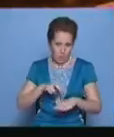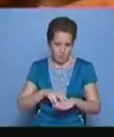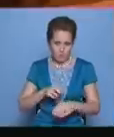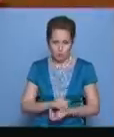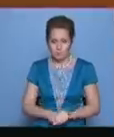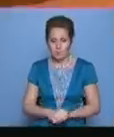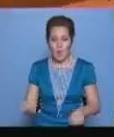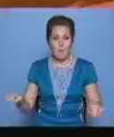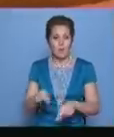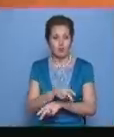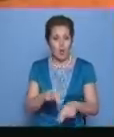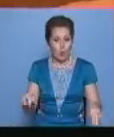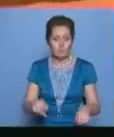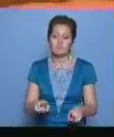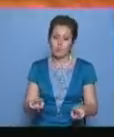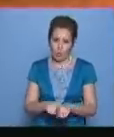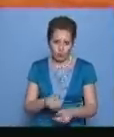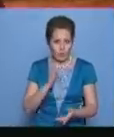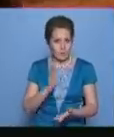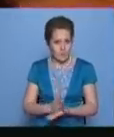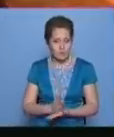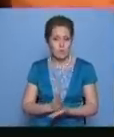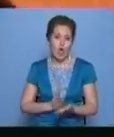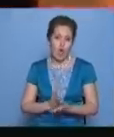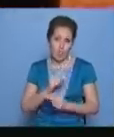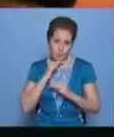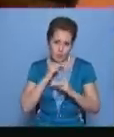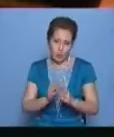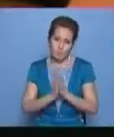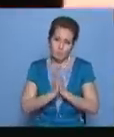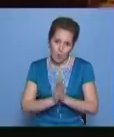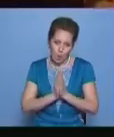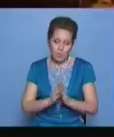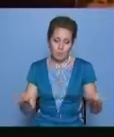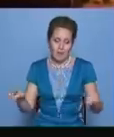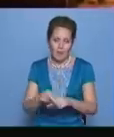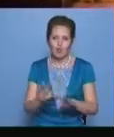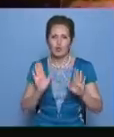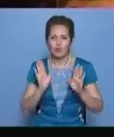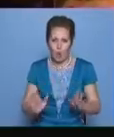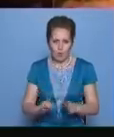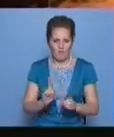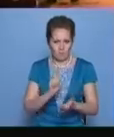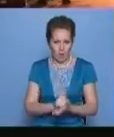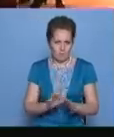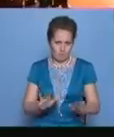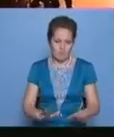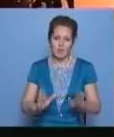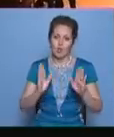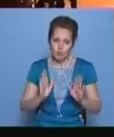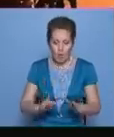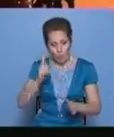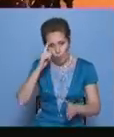пешеходам у сотрудников дорожной полиции тоже есть отдельное обращение. Инспекторы просят переходить дорогу только в положенном месте и только